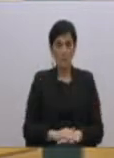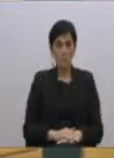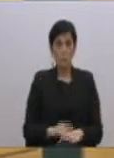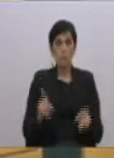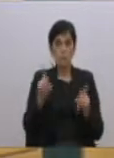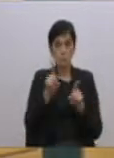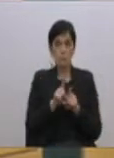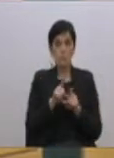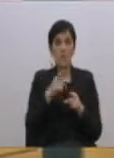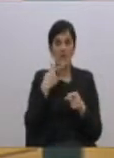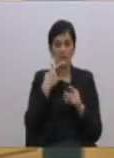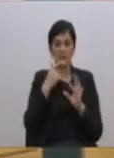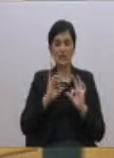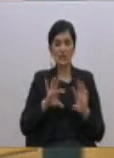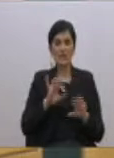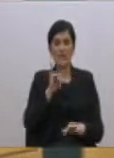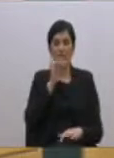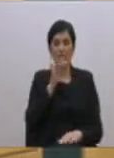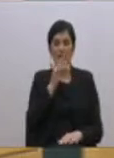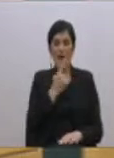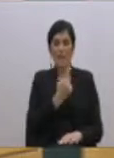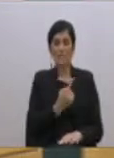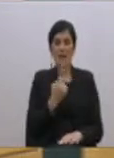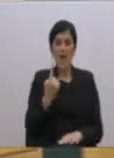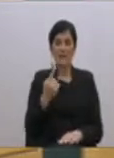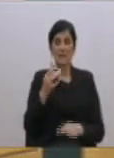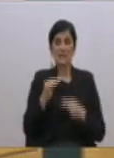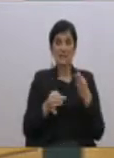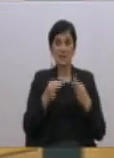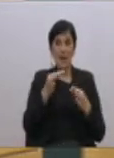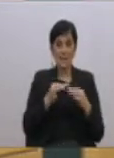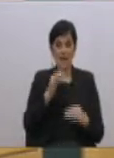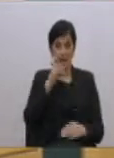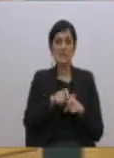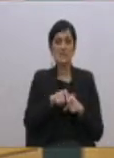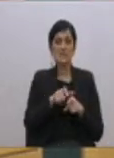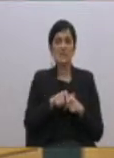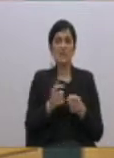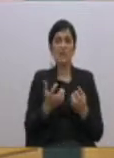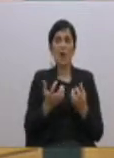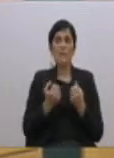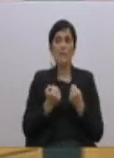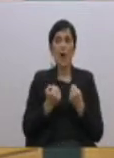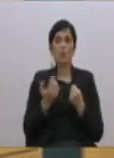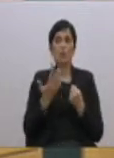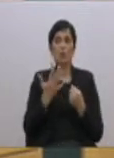ასევე ითქვა მათ შორის, რომ თითქოს და იქ ერთ-ერთმა სასამართლო ხელისუფლების წარმომადგენელმა სიგნით, რომ